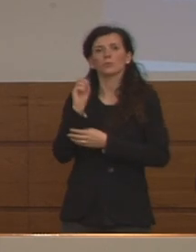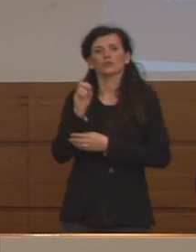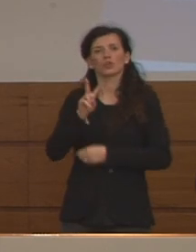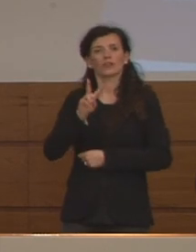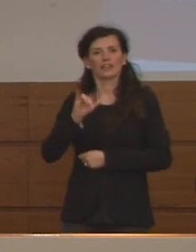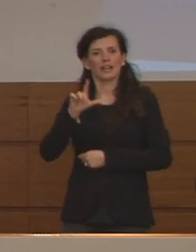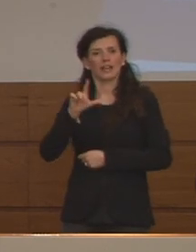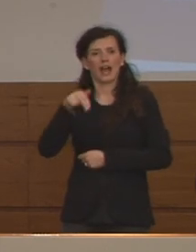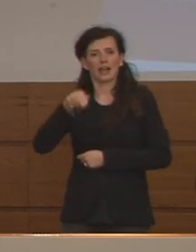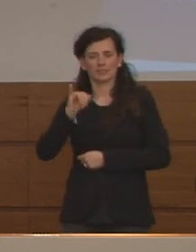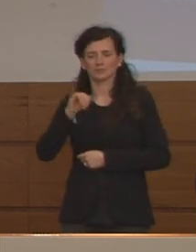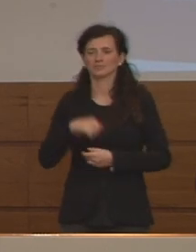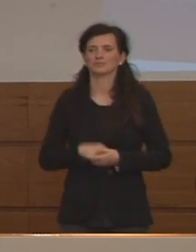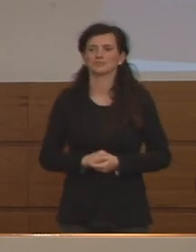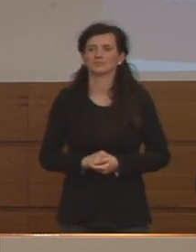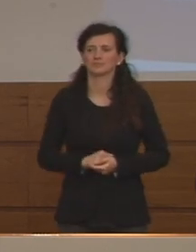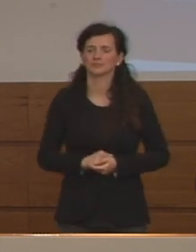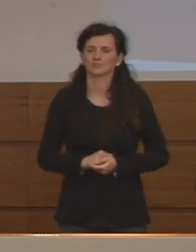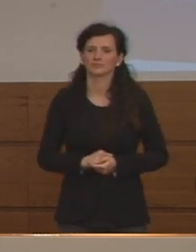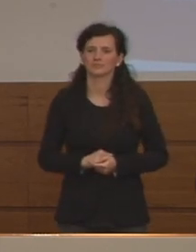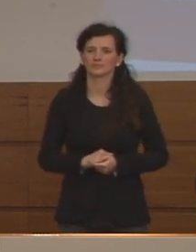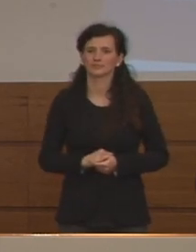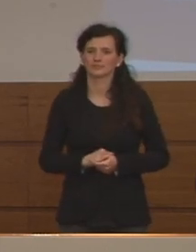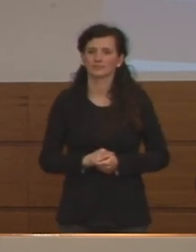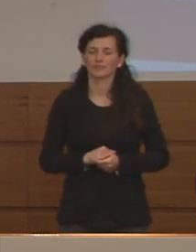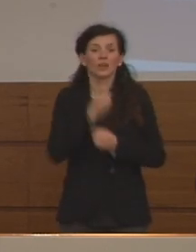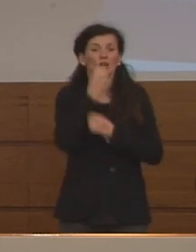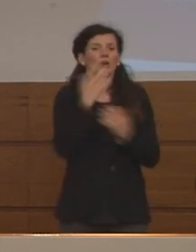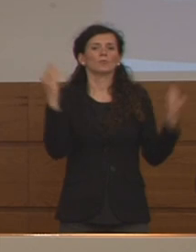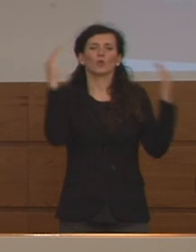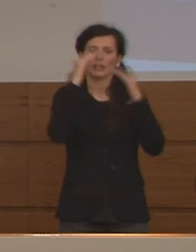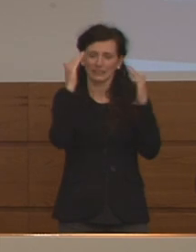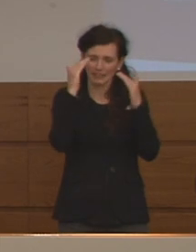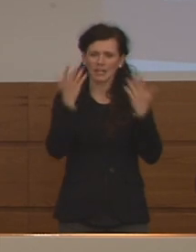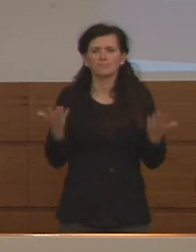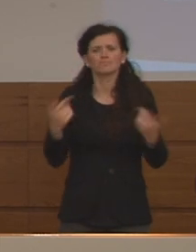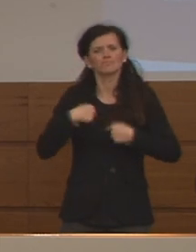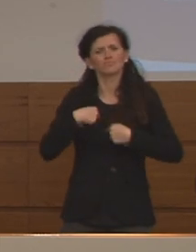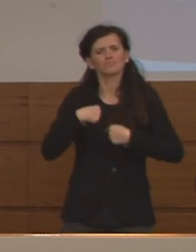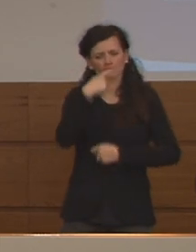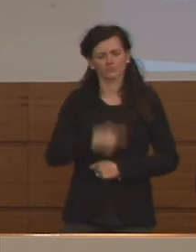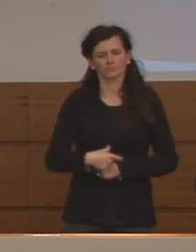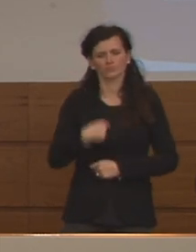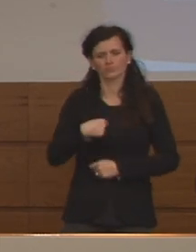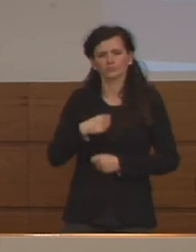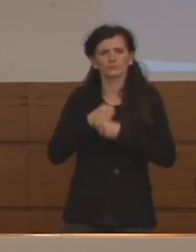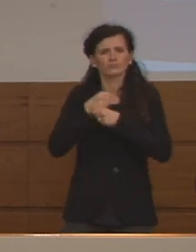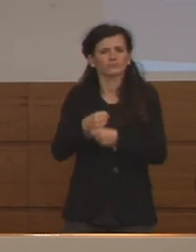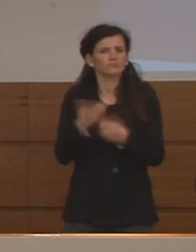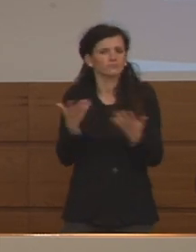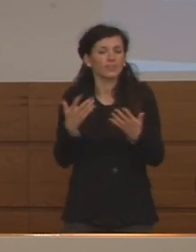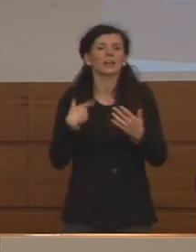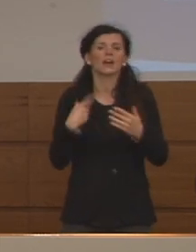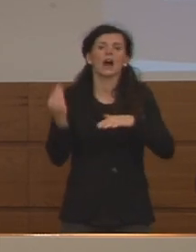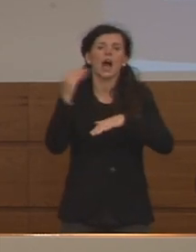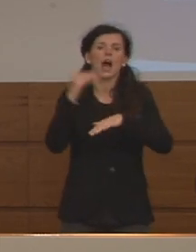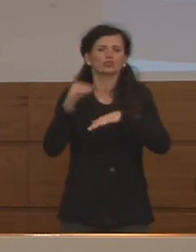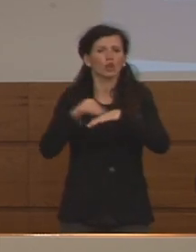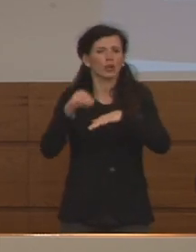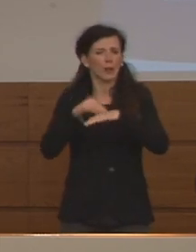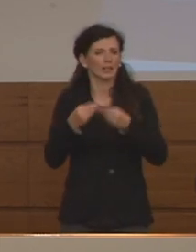villani buonasera il mio compito è quello di presentare un aggiornamento sulla situazione